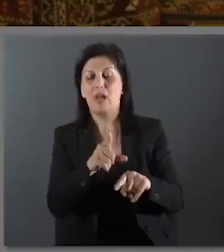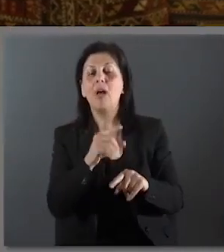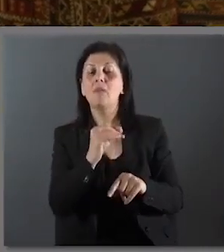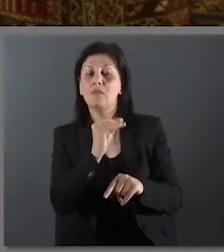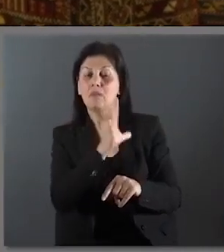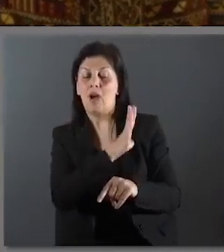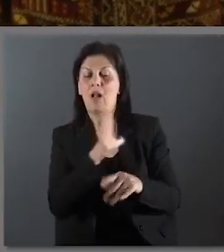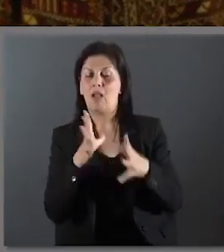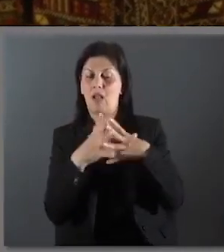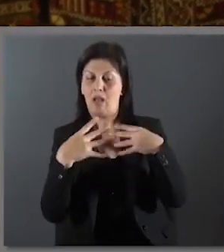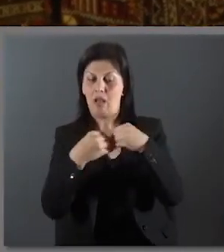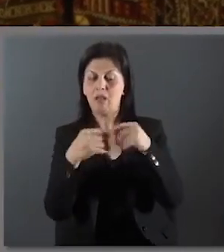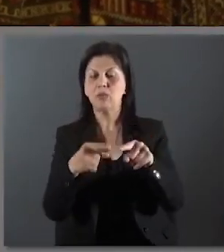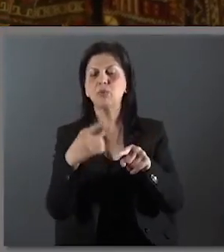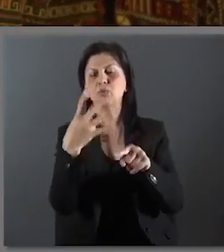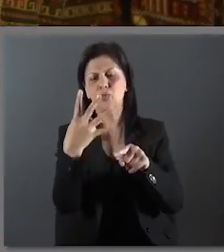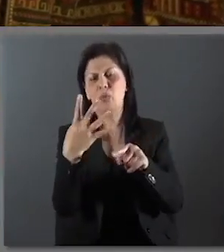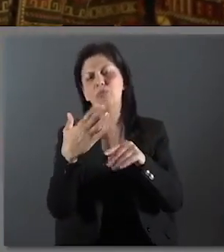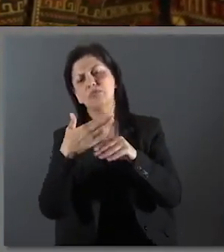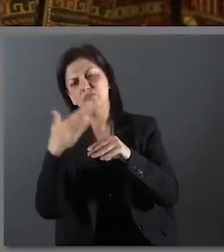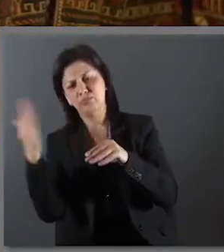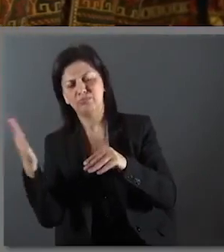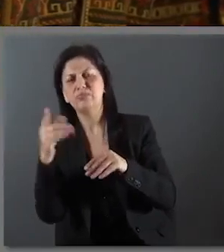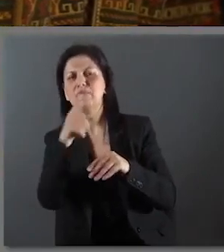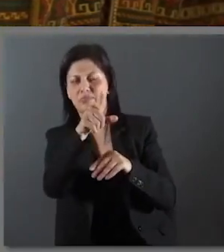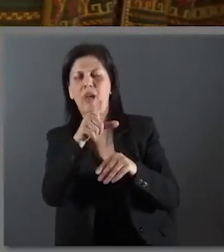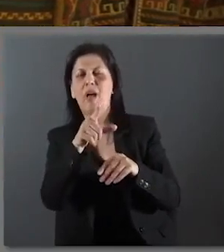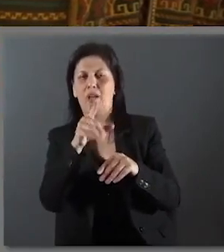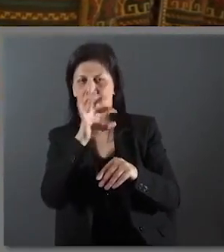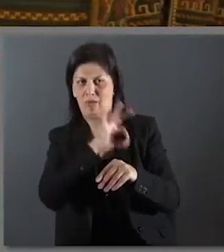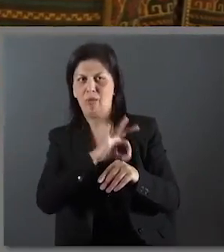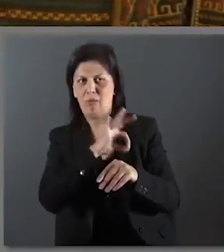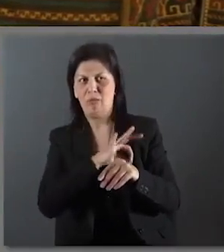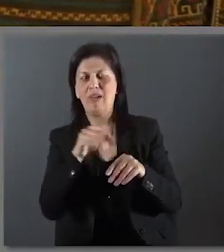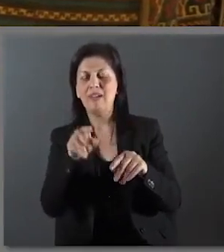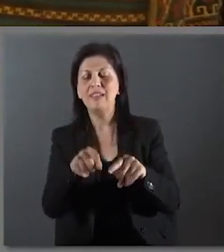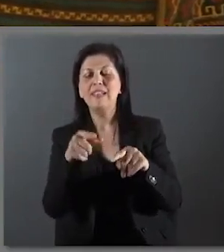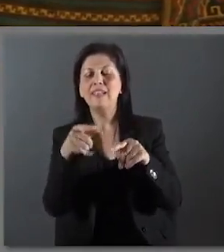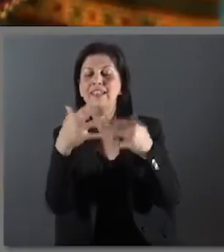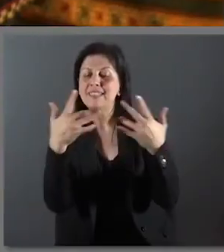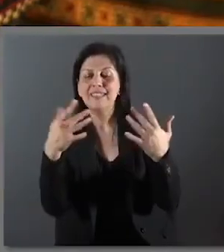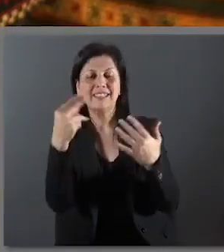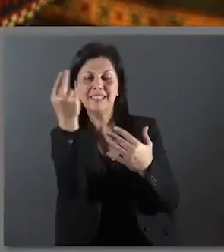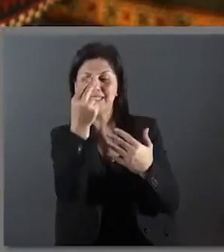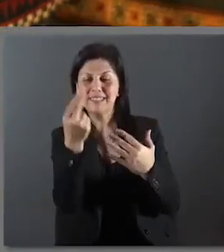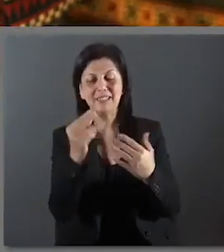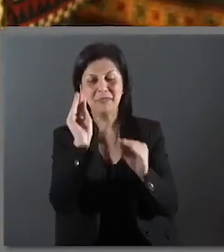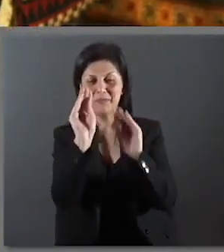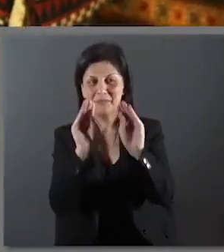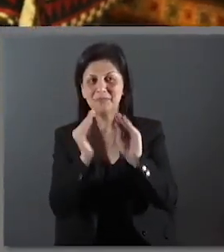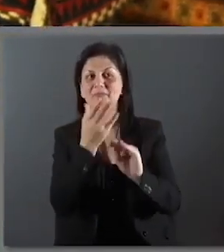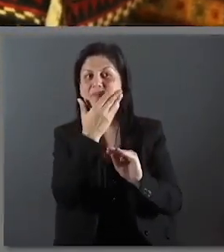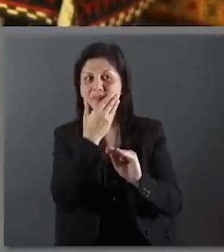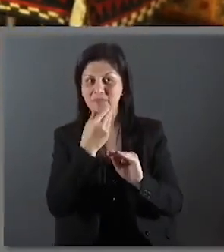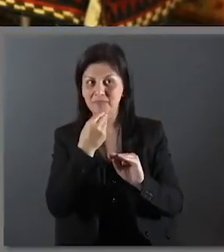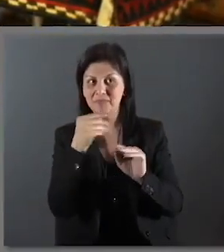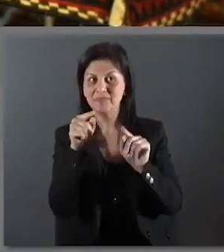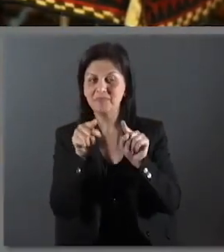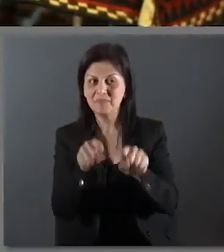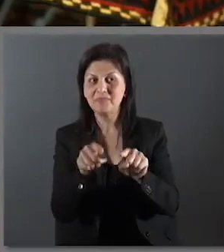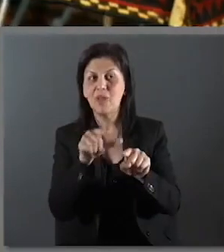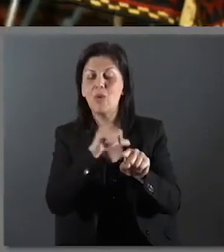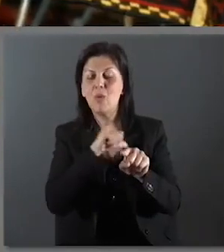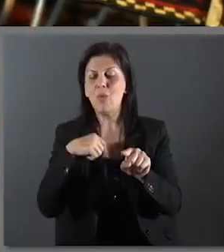məfrəşlər varlı ailələrdə 4 və ya daha çox olurdu. Onların üstünü qoruyucu naxışlarla bəzəyirdilər. Burada hər